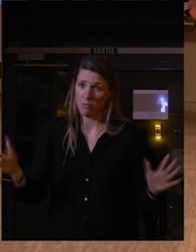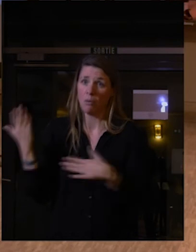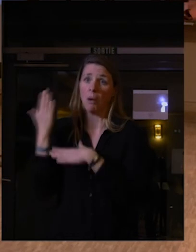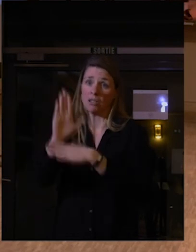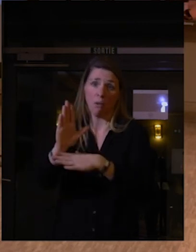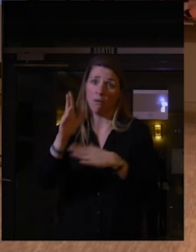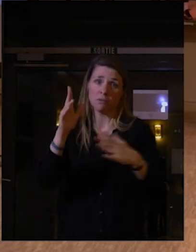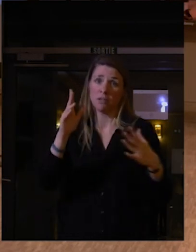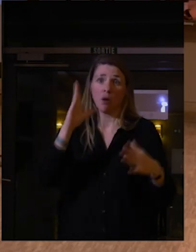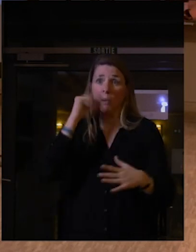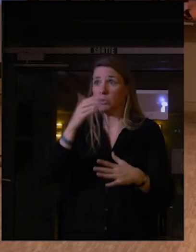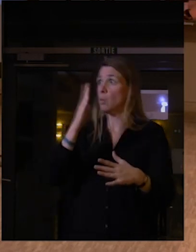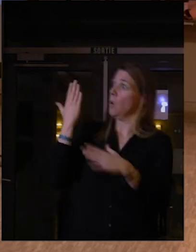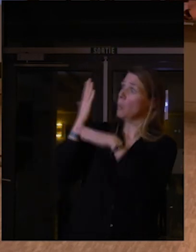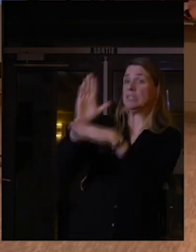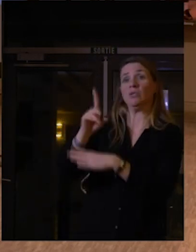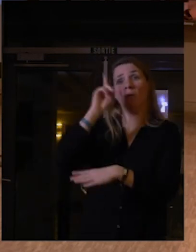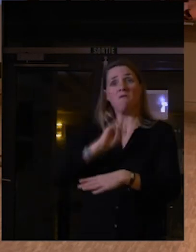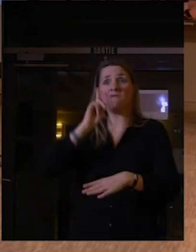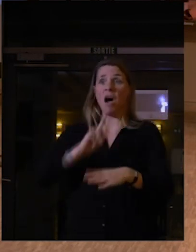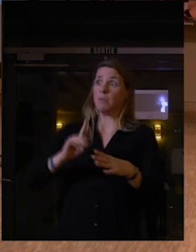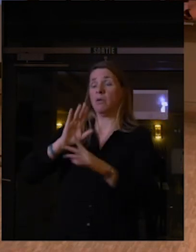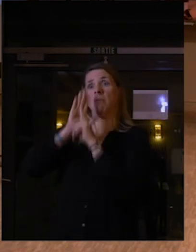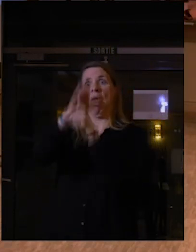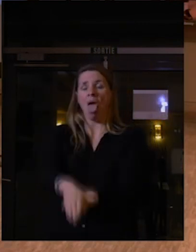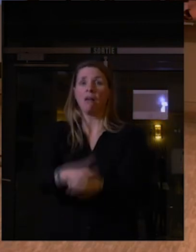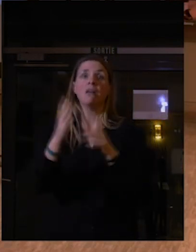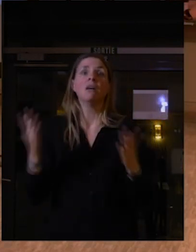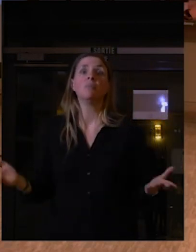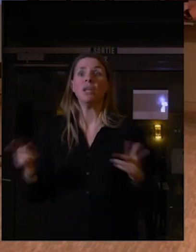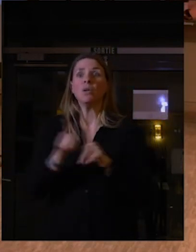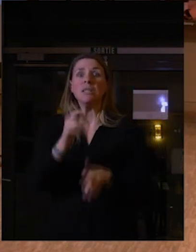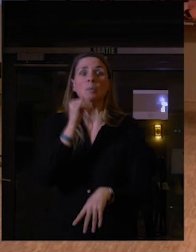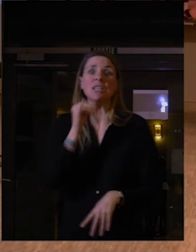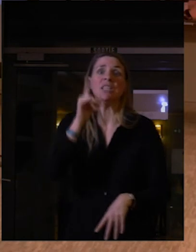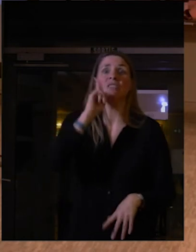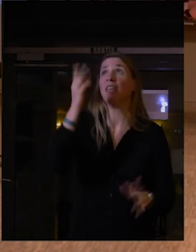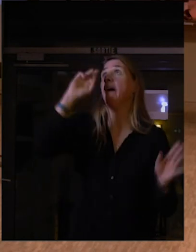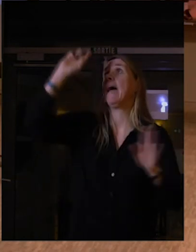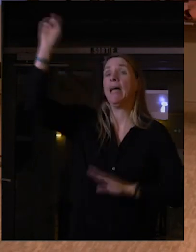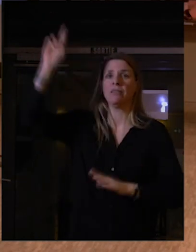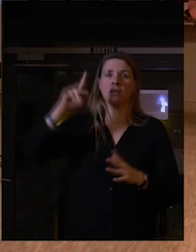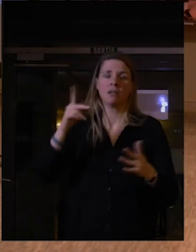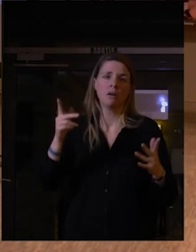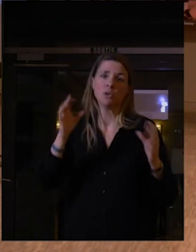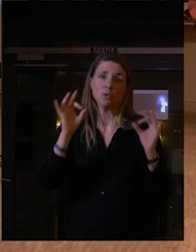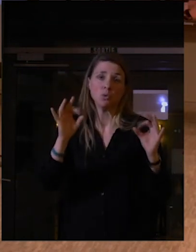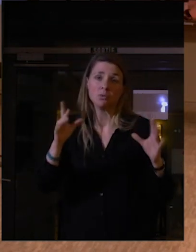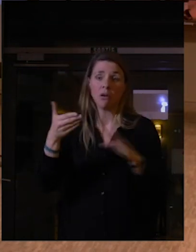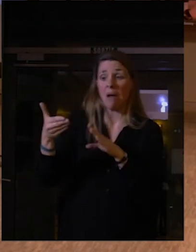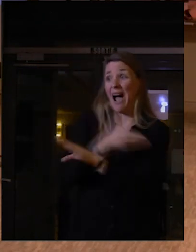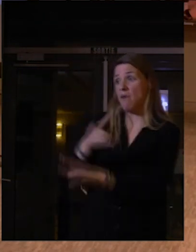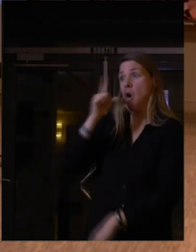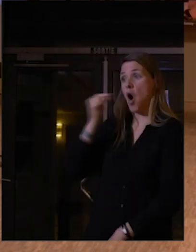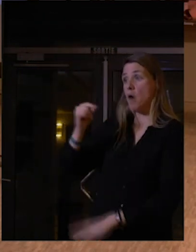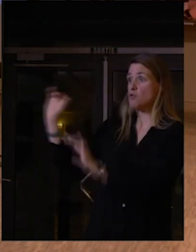n'a pas besoin de ce genre de représentation sexiste. Et on n'a pas besoin que les petites filles, elles rêvent de faire juste avant que les hommes